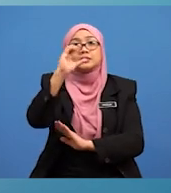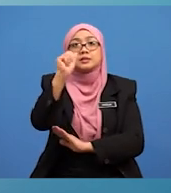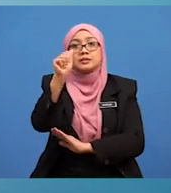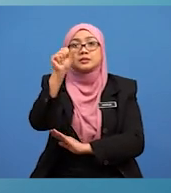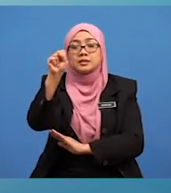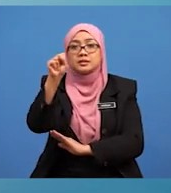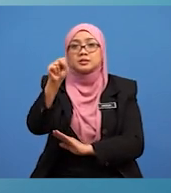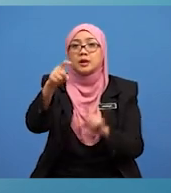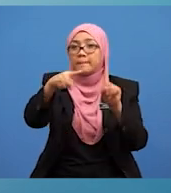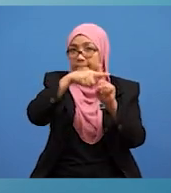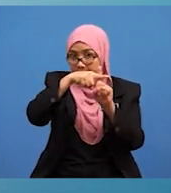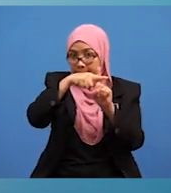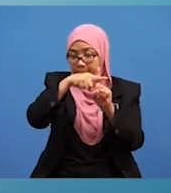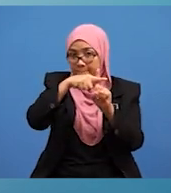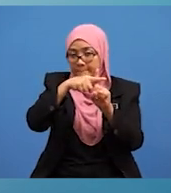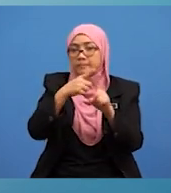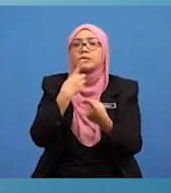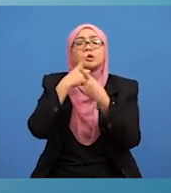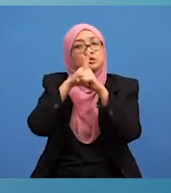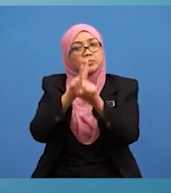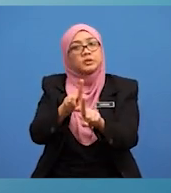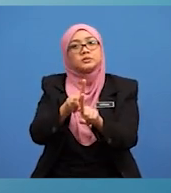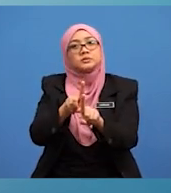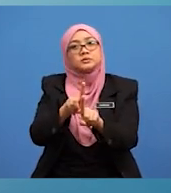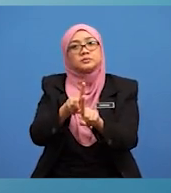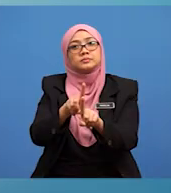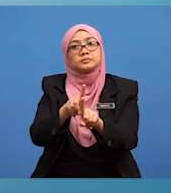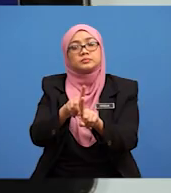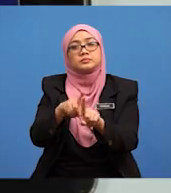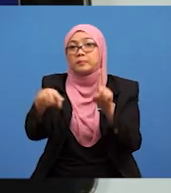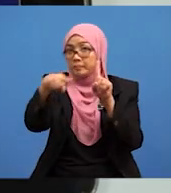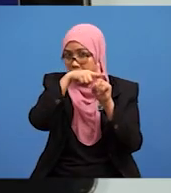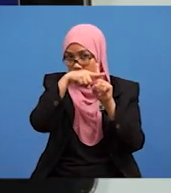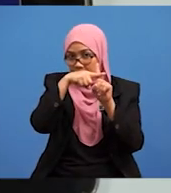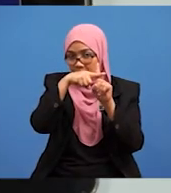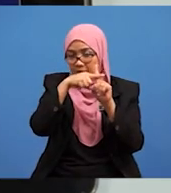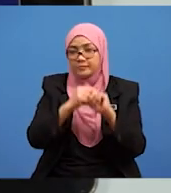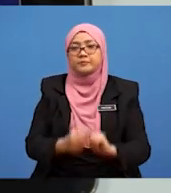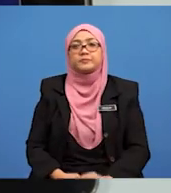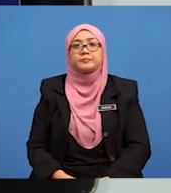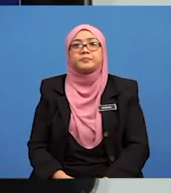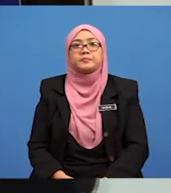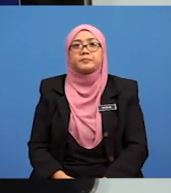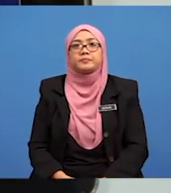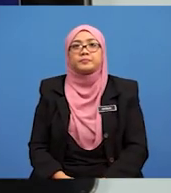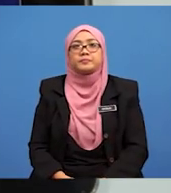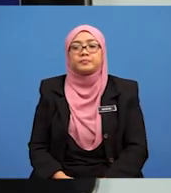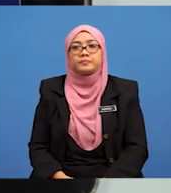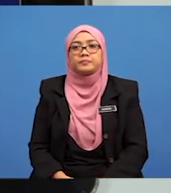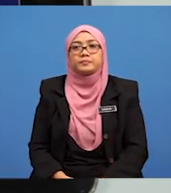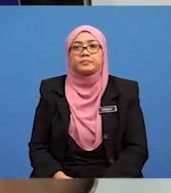bercas positif. So, jawapannya ialah positif.